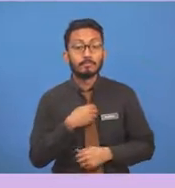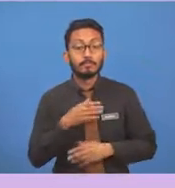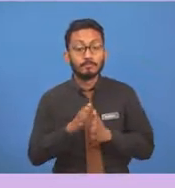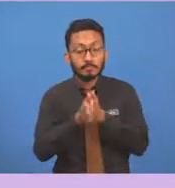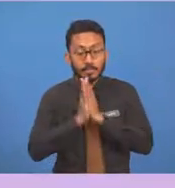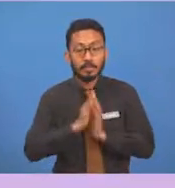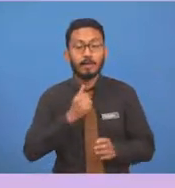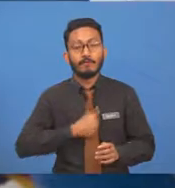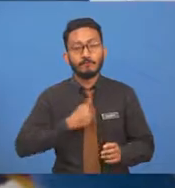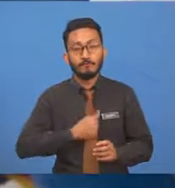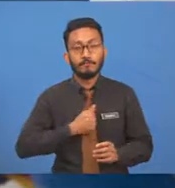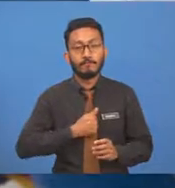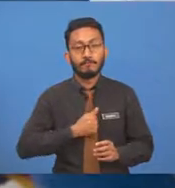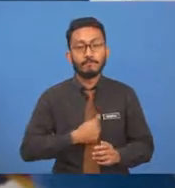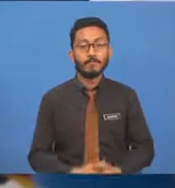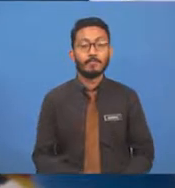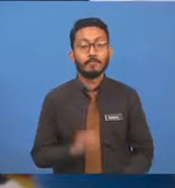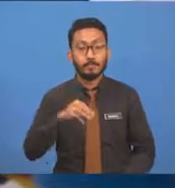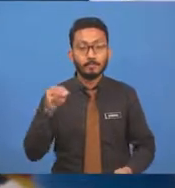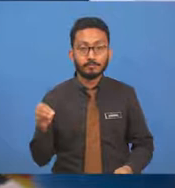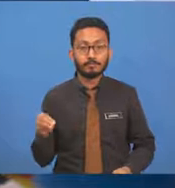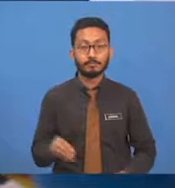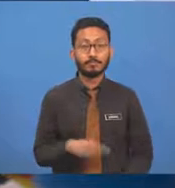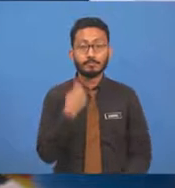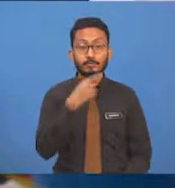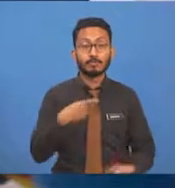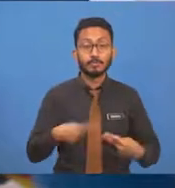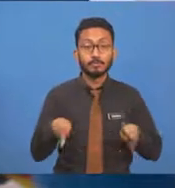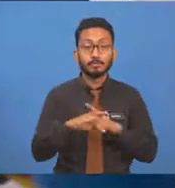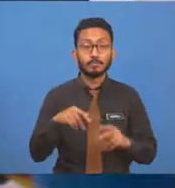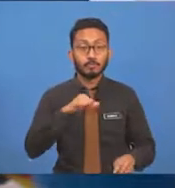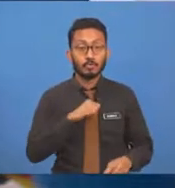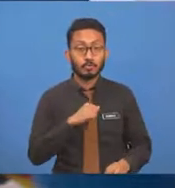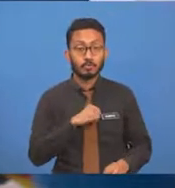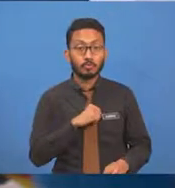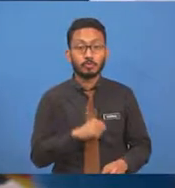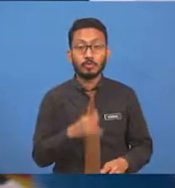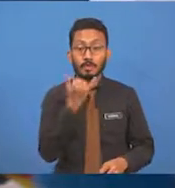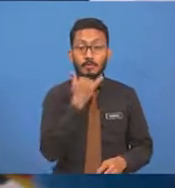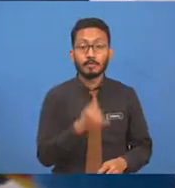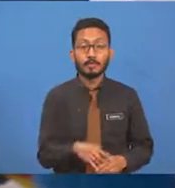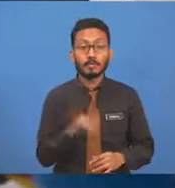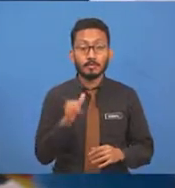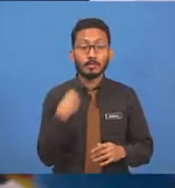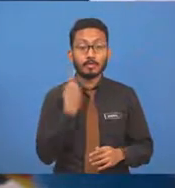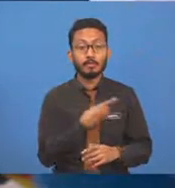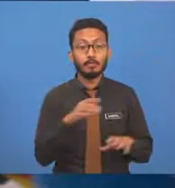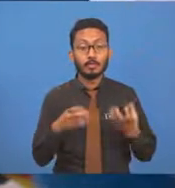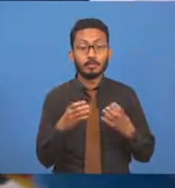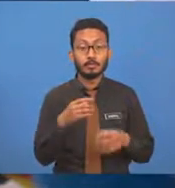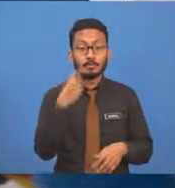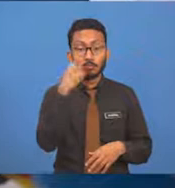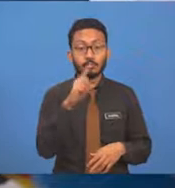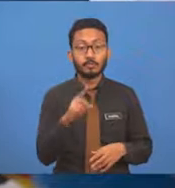cikgunya. Murid-murid, kita perlu mengaku kesalahan yang kita buat untuk meminta maaf